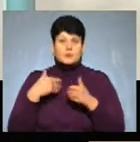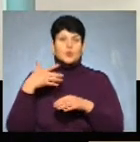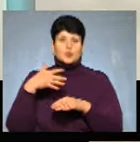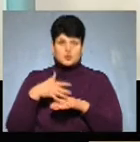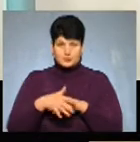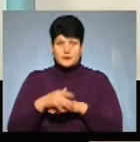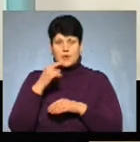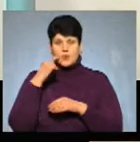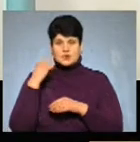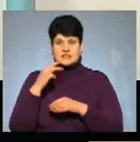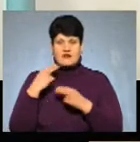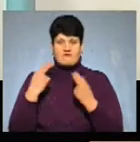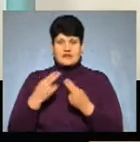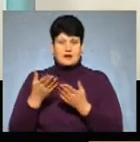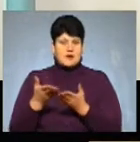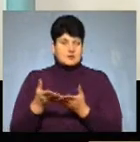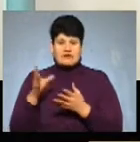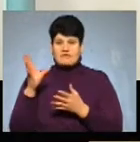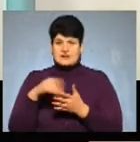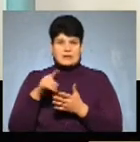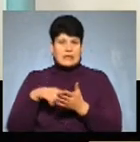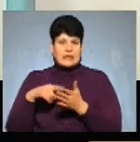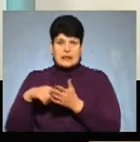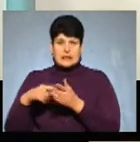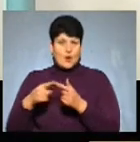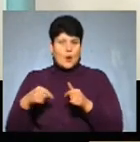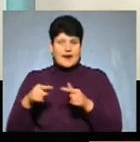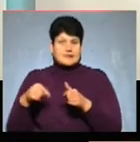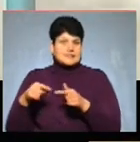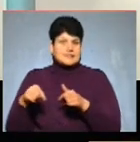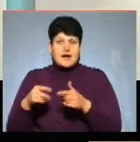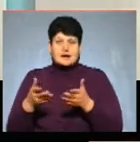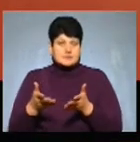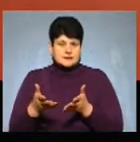розуміємо Російську Федерацію. Тобто всі релігійні організації, які